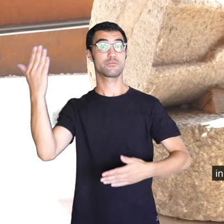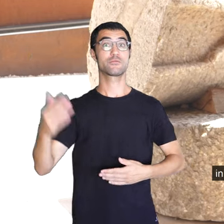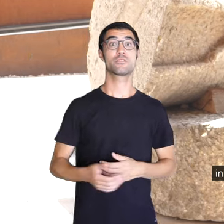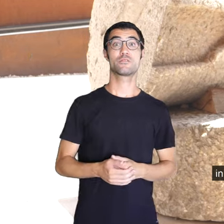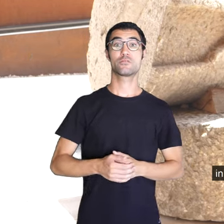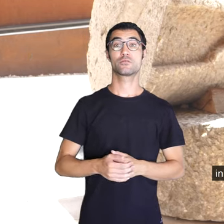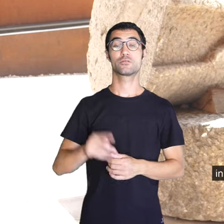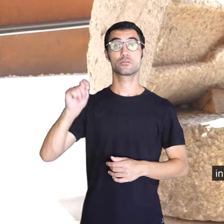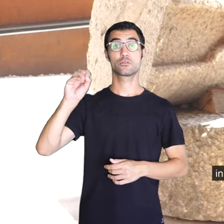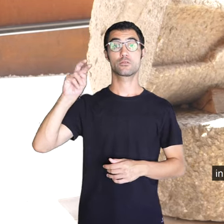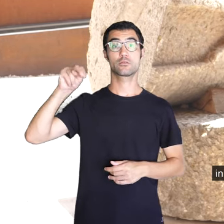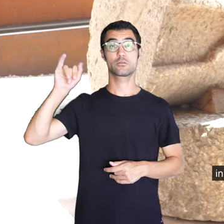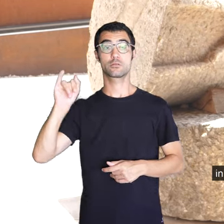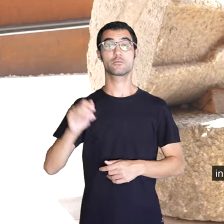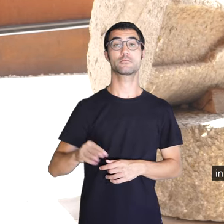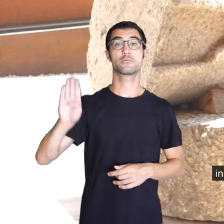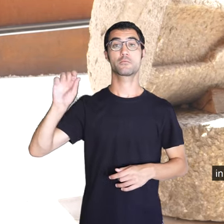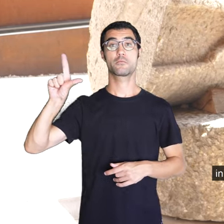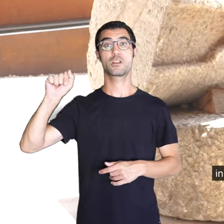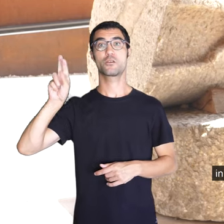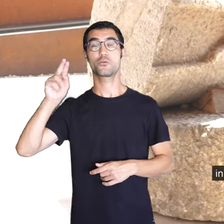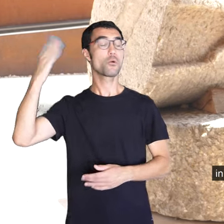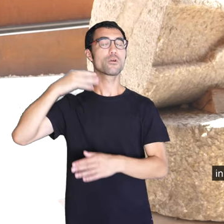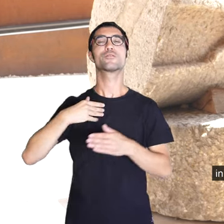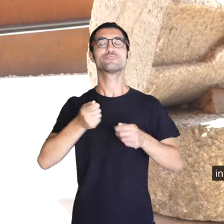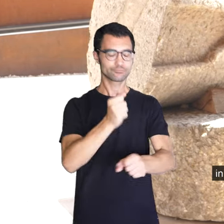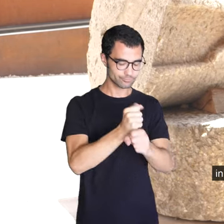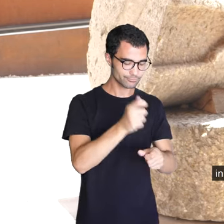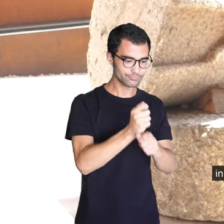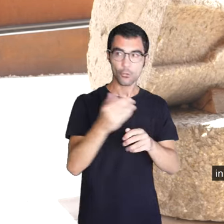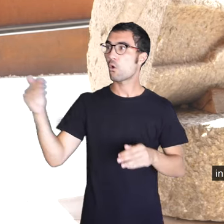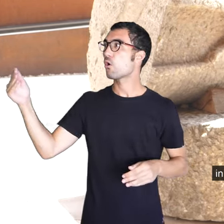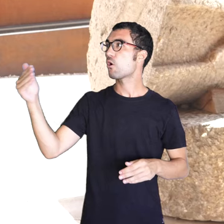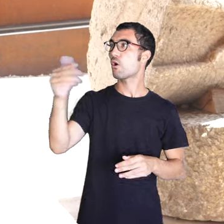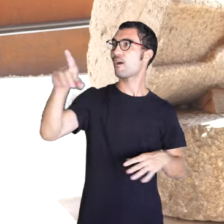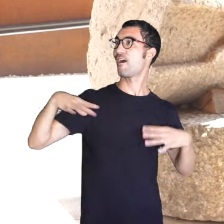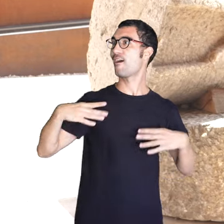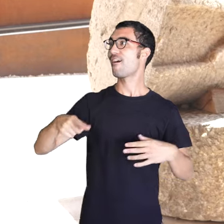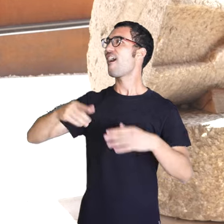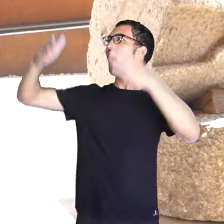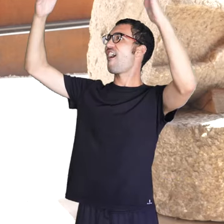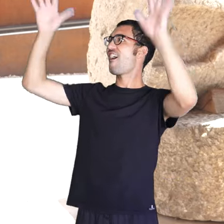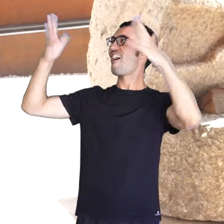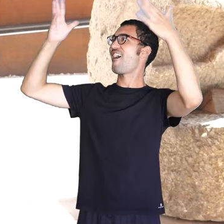Cala Romagaral, quan vam una barqueta de recreo, li fàvem una festa, perquè no va haver